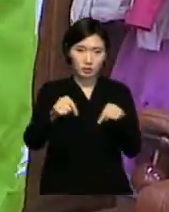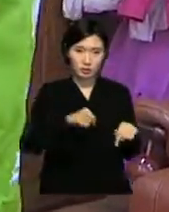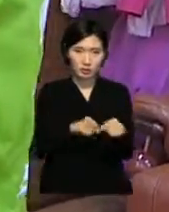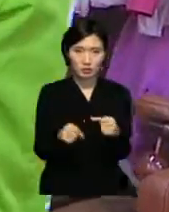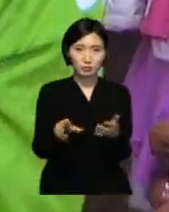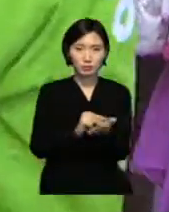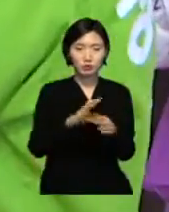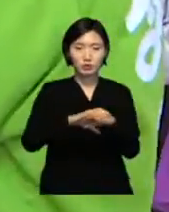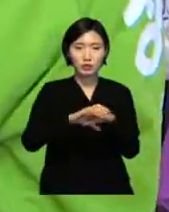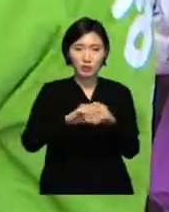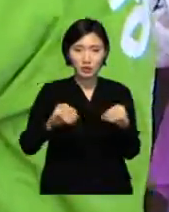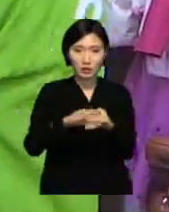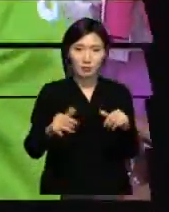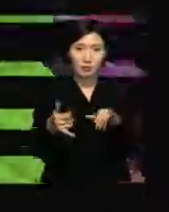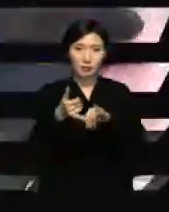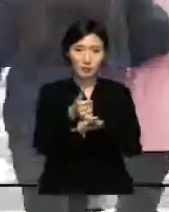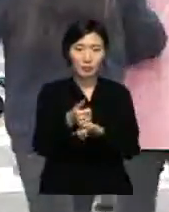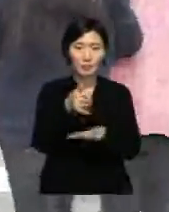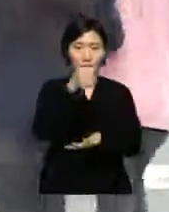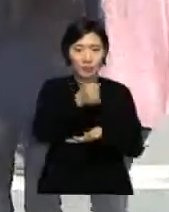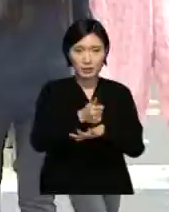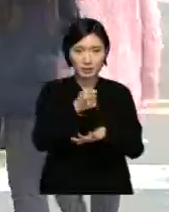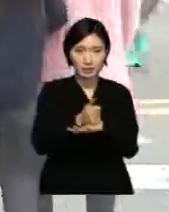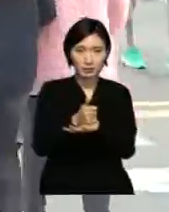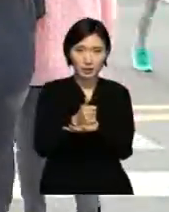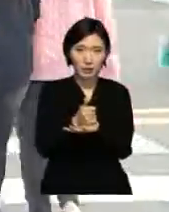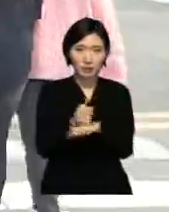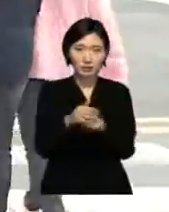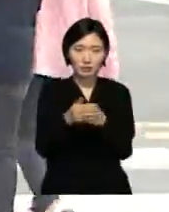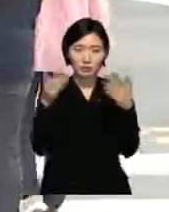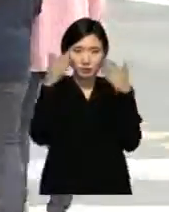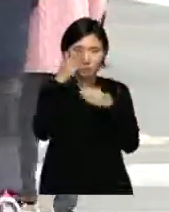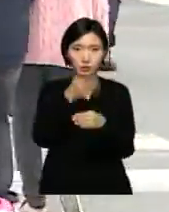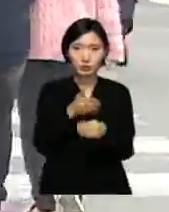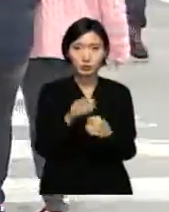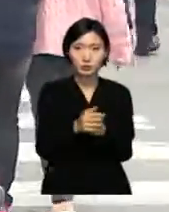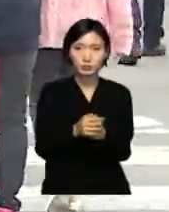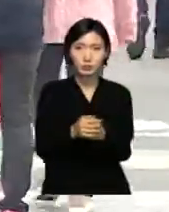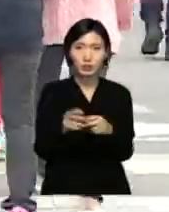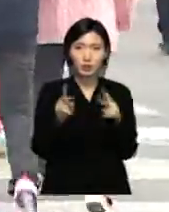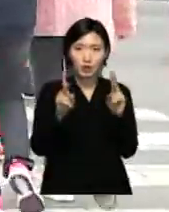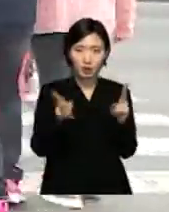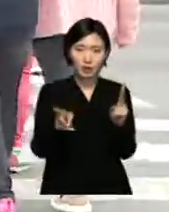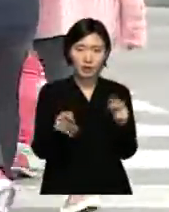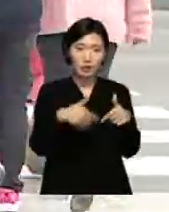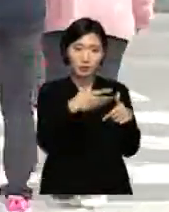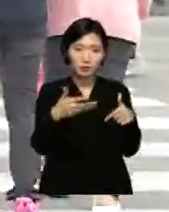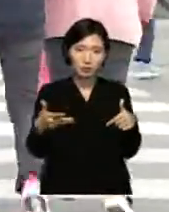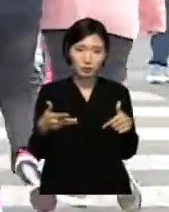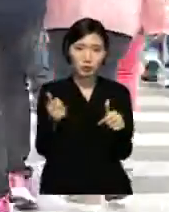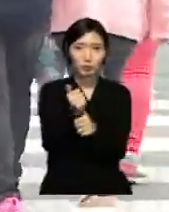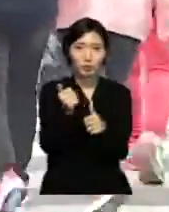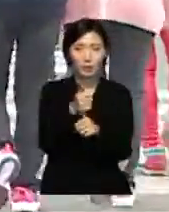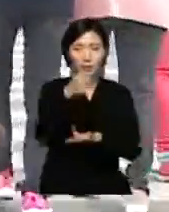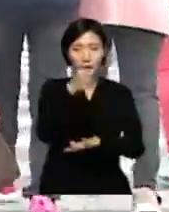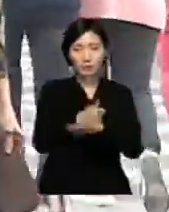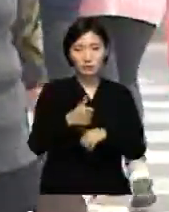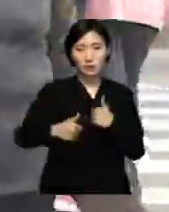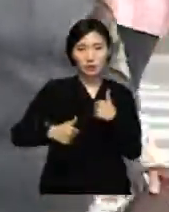표심 잡기에 들어갔습니다. 여야 혼전 양상을 보이고 있는 금천구에서 후보들의